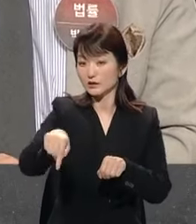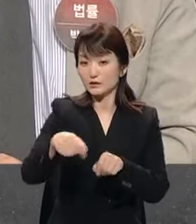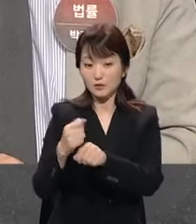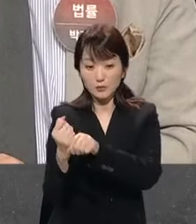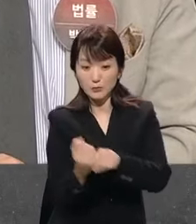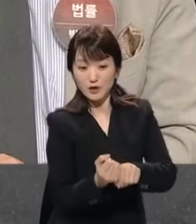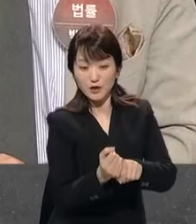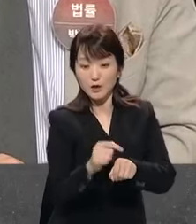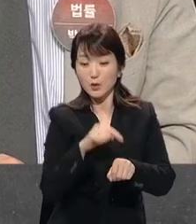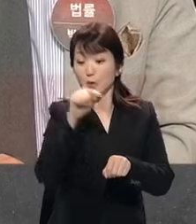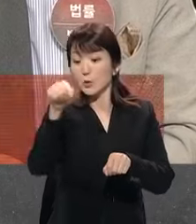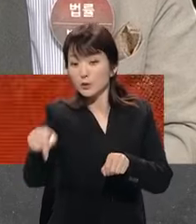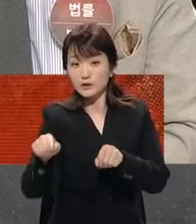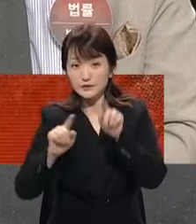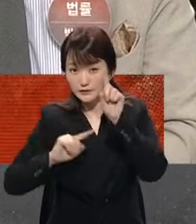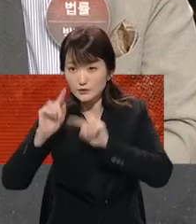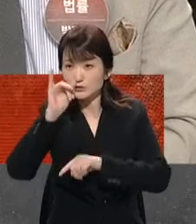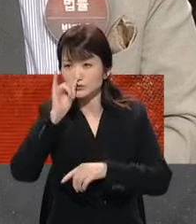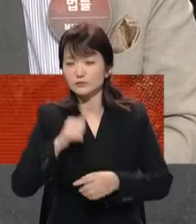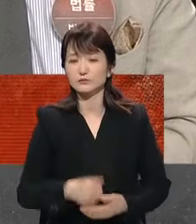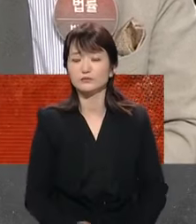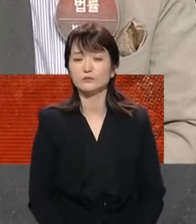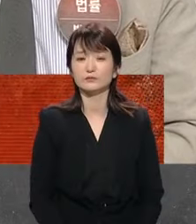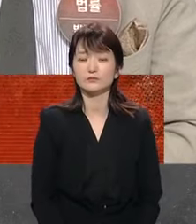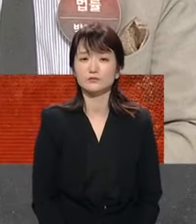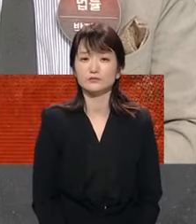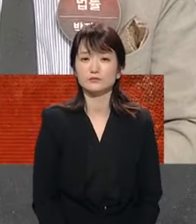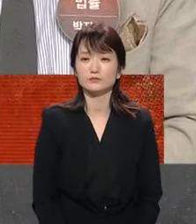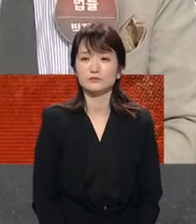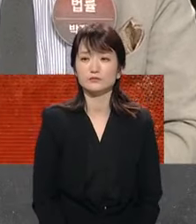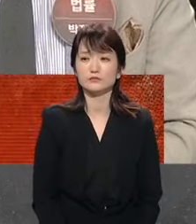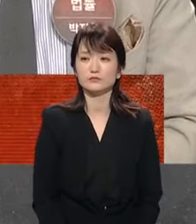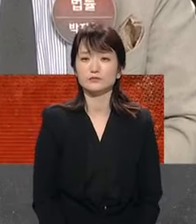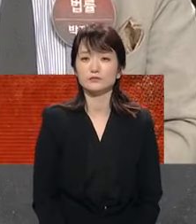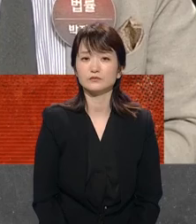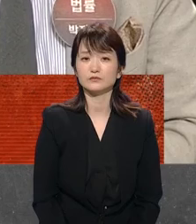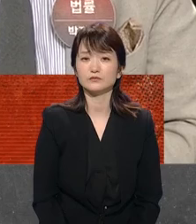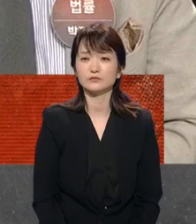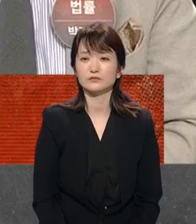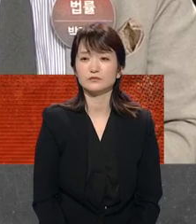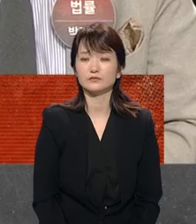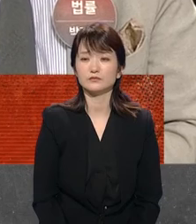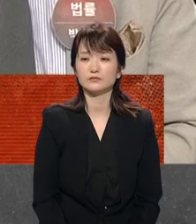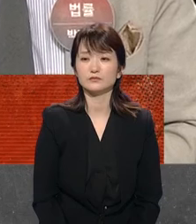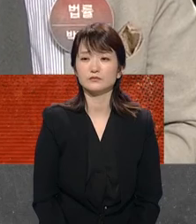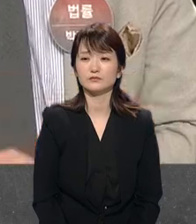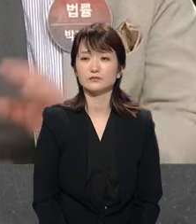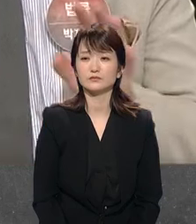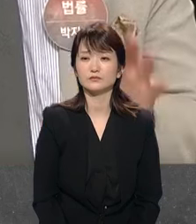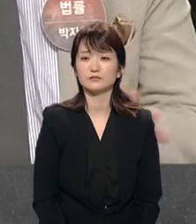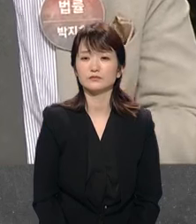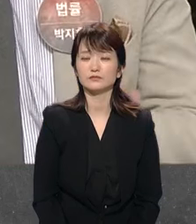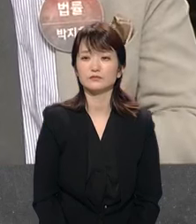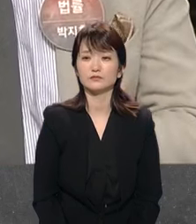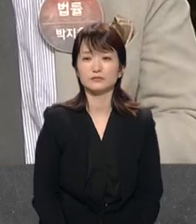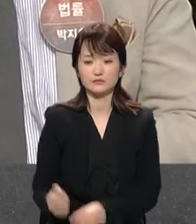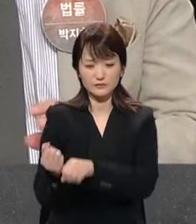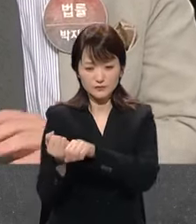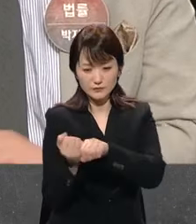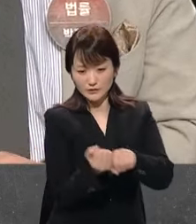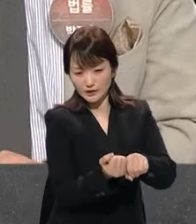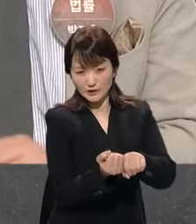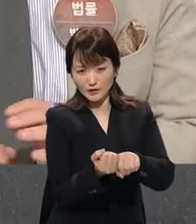다치게 할 수도 있 보행자 다치게 할 수도 있습니다 아 골프장에서도 캐디들 많이 못 치잖아요 폼 아 죄송합니다 제가 봤을 때 잘 친다고 말하고 싶지가 않아요